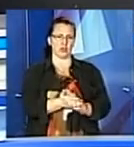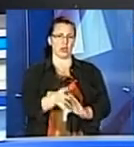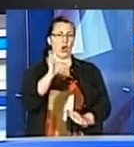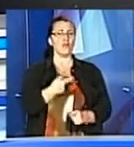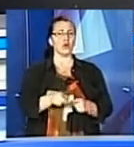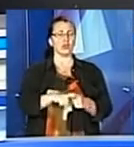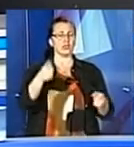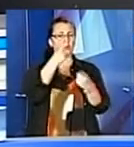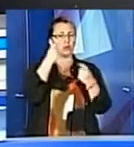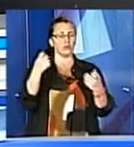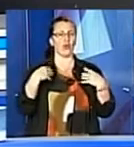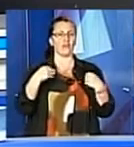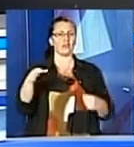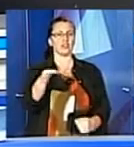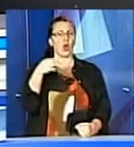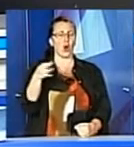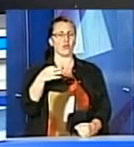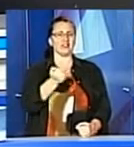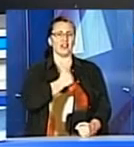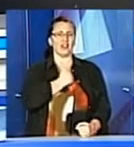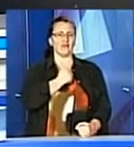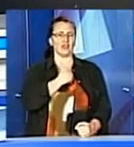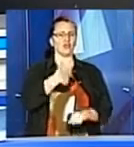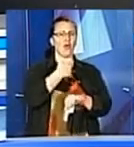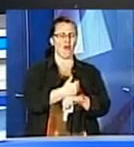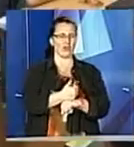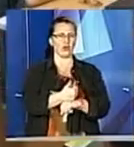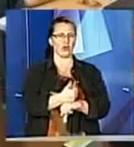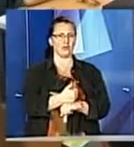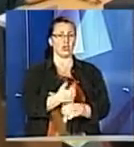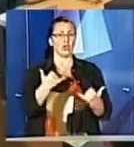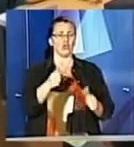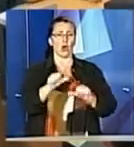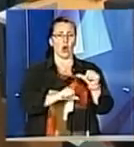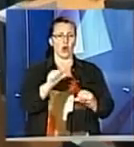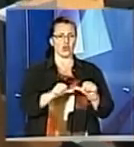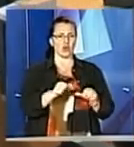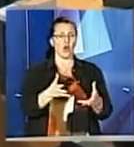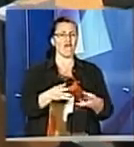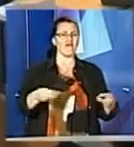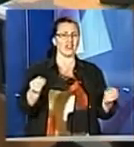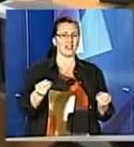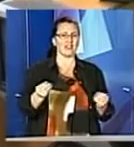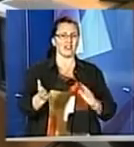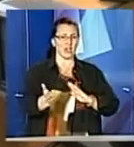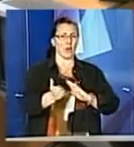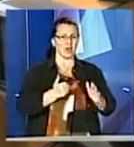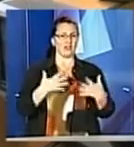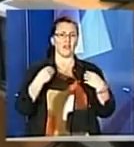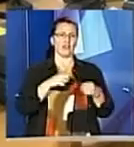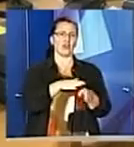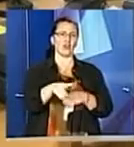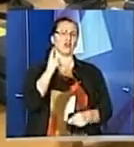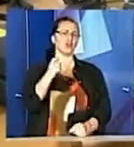це повідомив Львівський обласний військовий комісар Олександр Тіщенко. Загалом цьогорічний весняний призов Львівщина виконала на